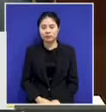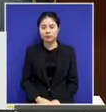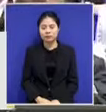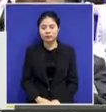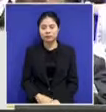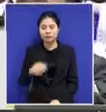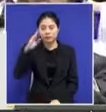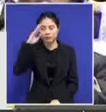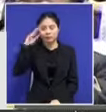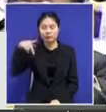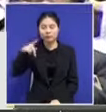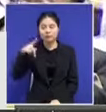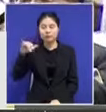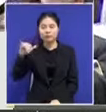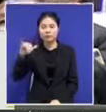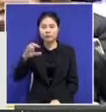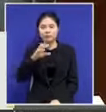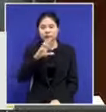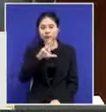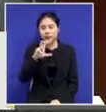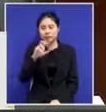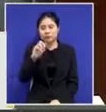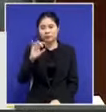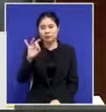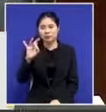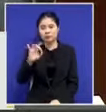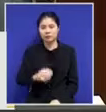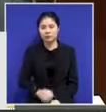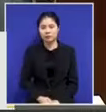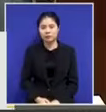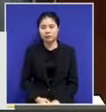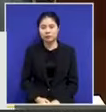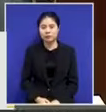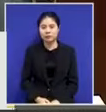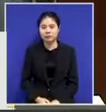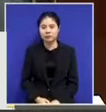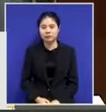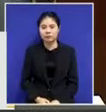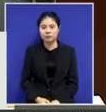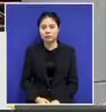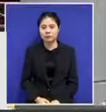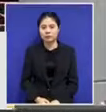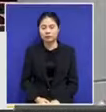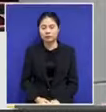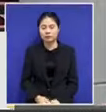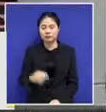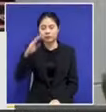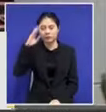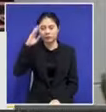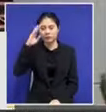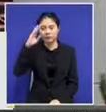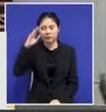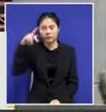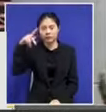ยุทธ์จันทร์โอชาค่ะ 308นายประภูศักดิ์จินตเวช นายธนาธรจึ